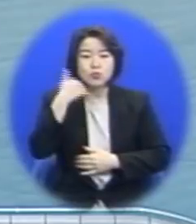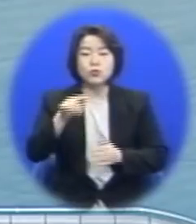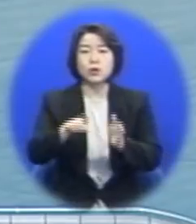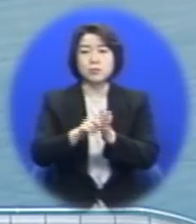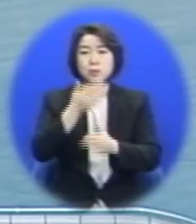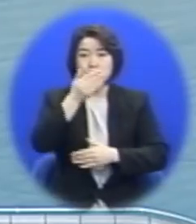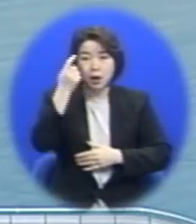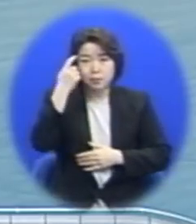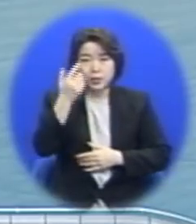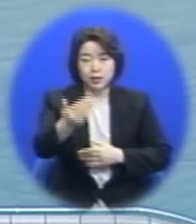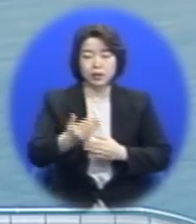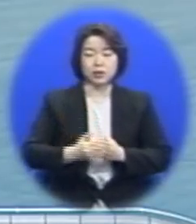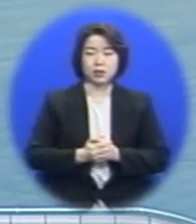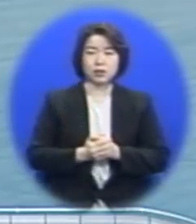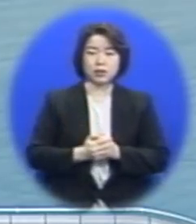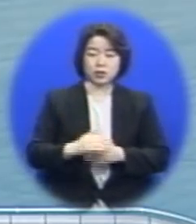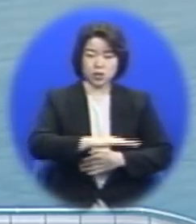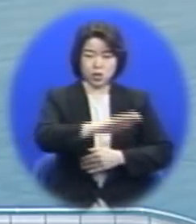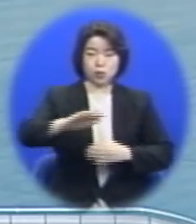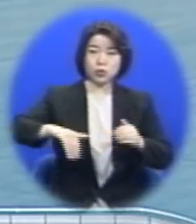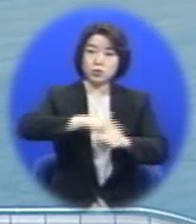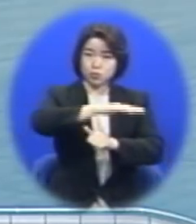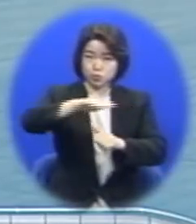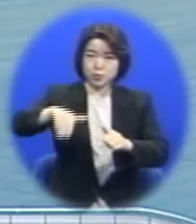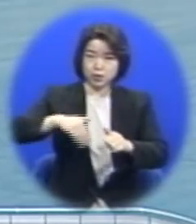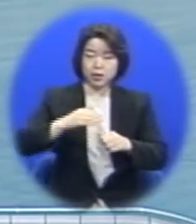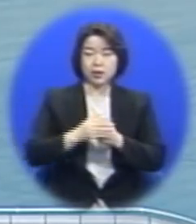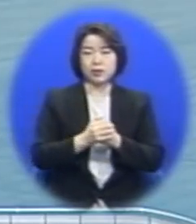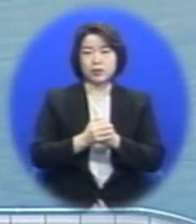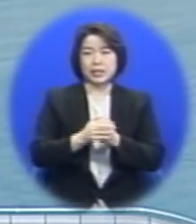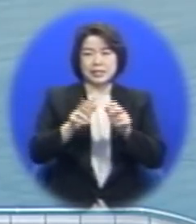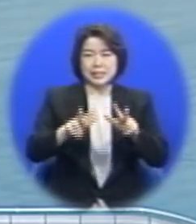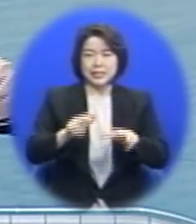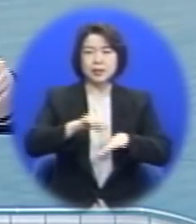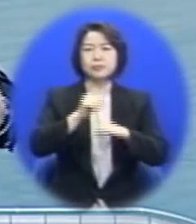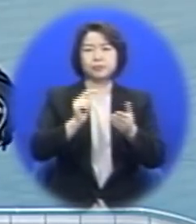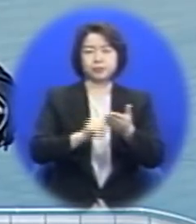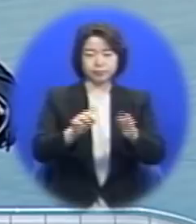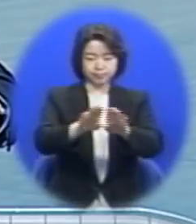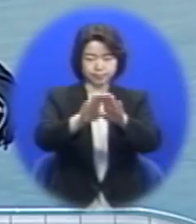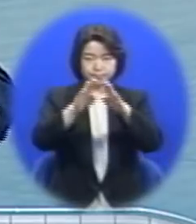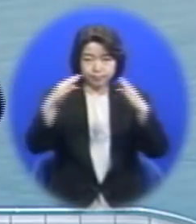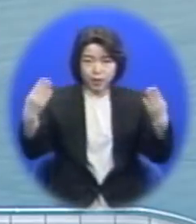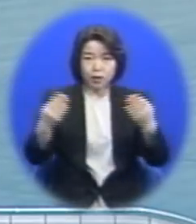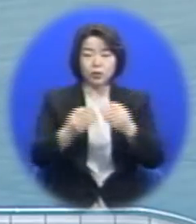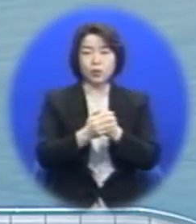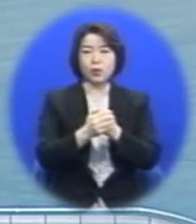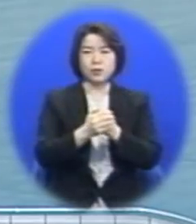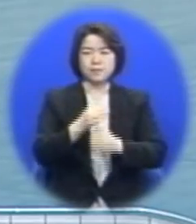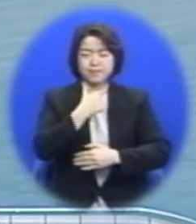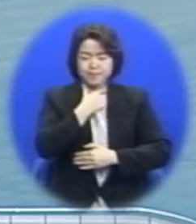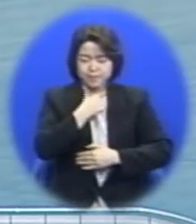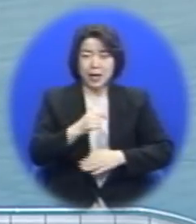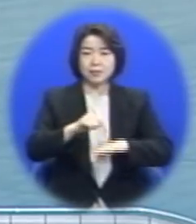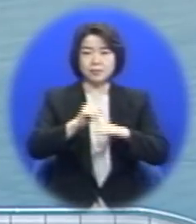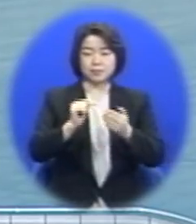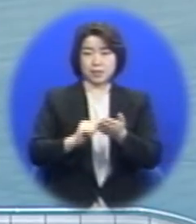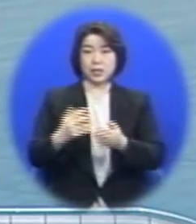있습니까? 우리 주변에는 지금 마음을 활짝 열고 갈급한